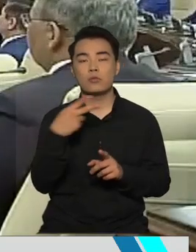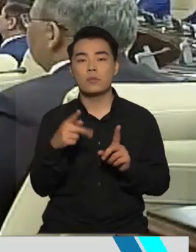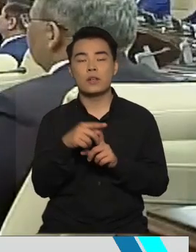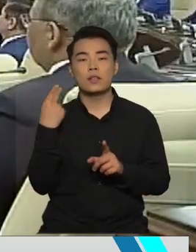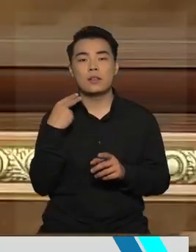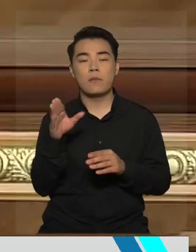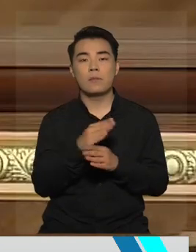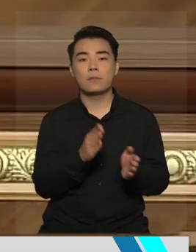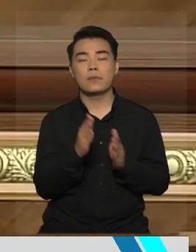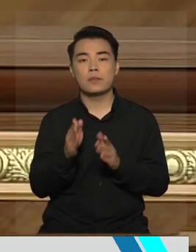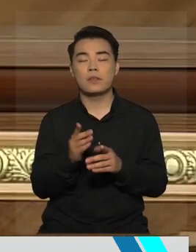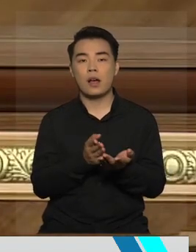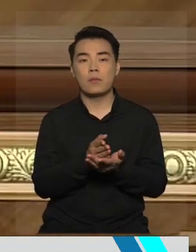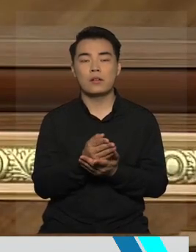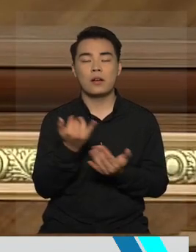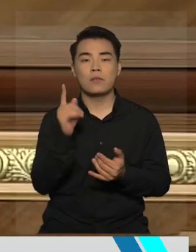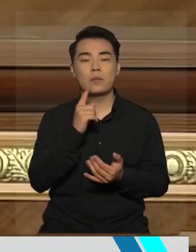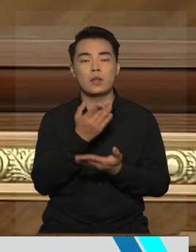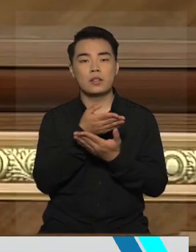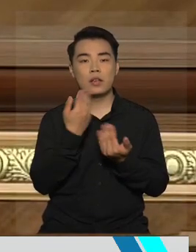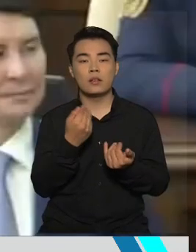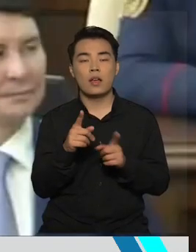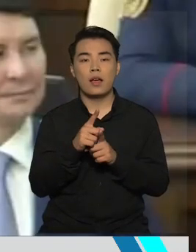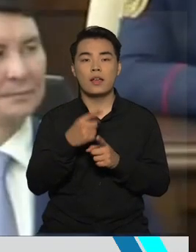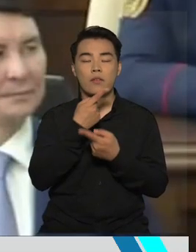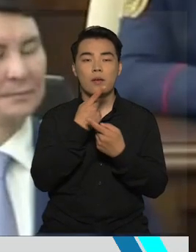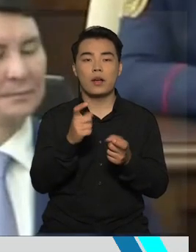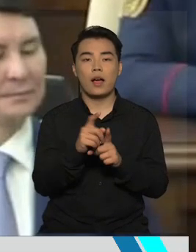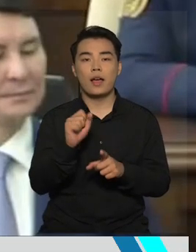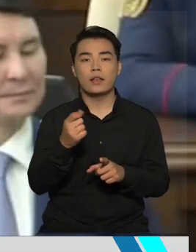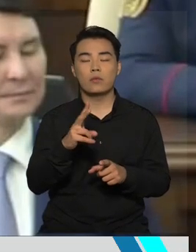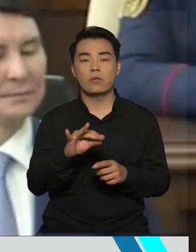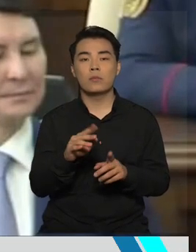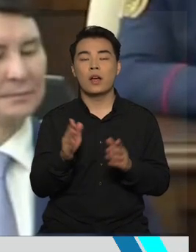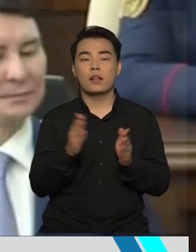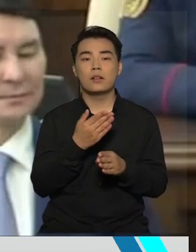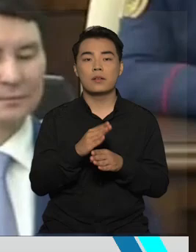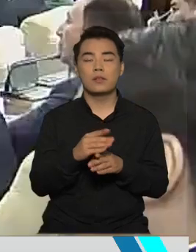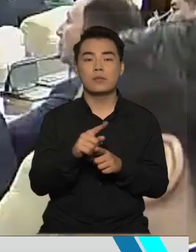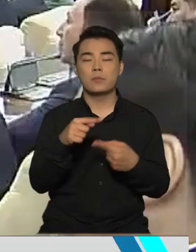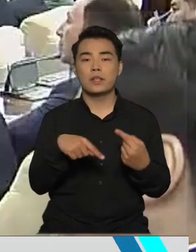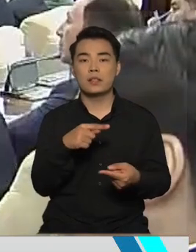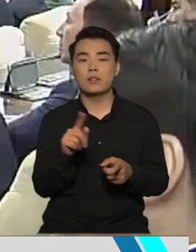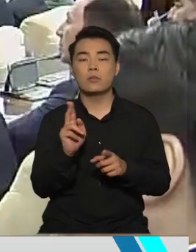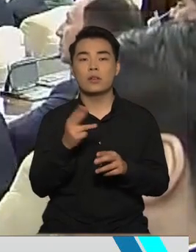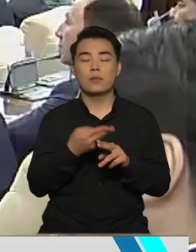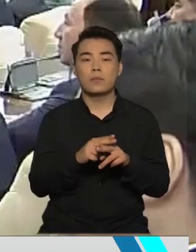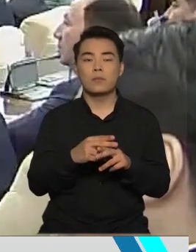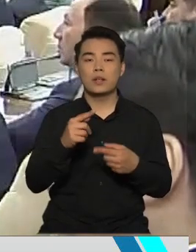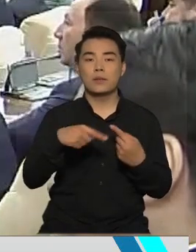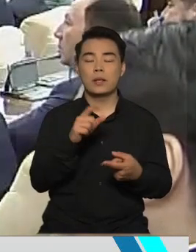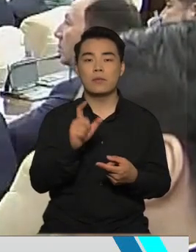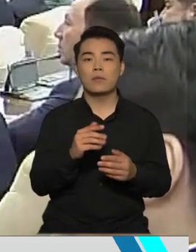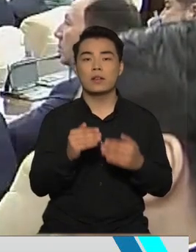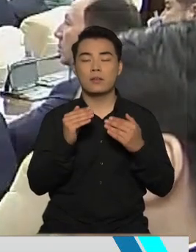значимых сдвигов в данном направлении пока нет. По информации агентства, совокупные кредиты субъектам бизнеса, включая индивидуальных